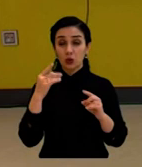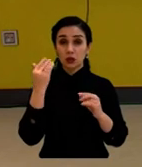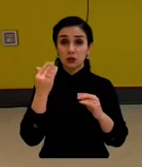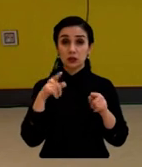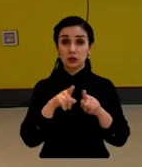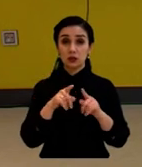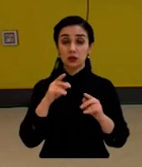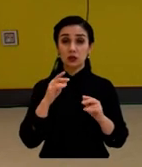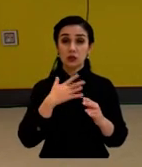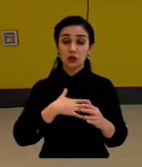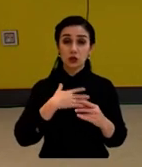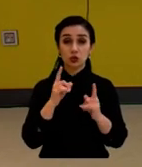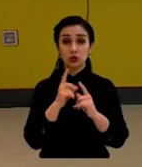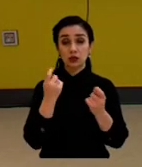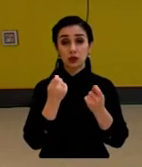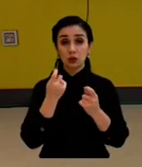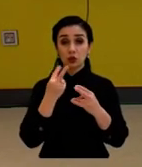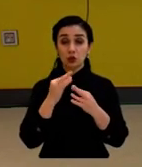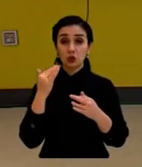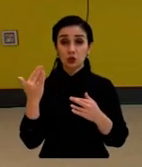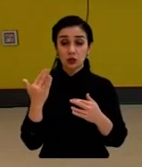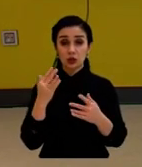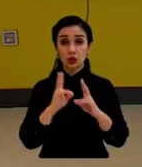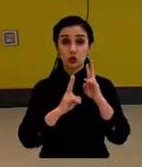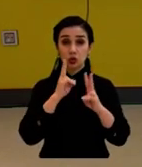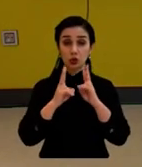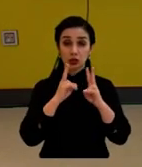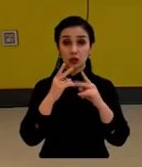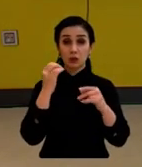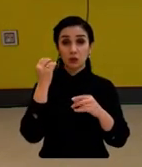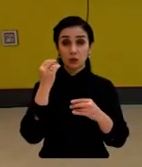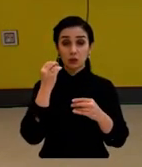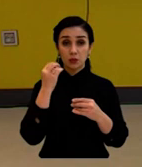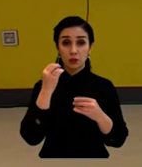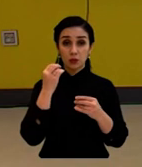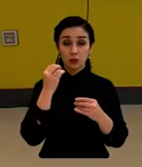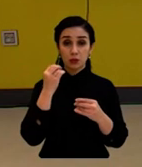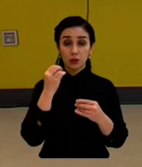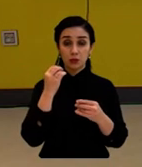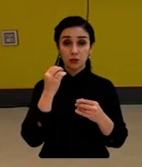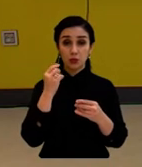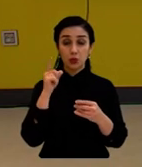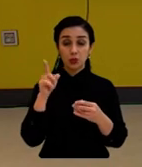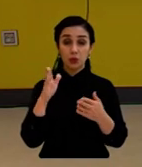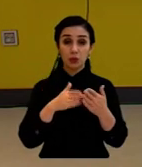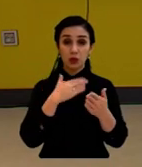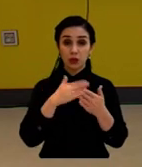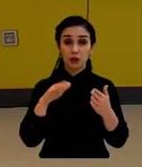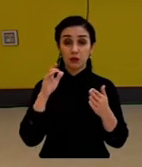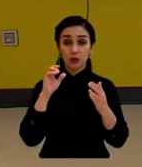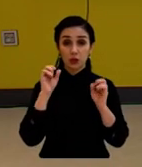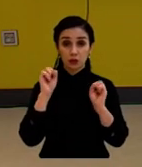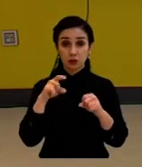muassasadagi tashvishlantirayotgan kamchiliklar yuzasidan shikoyat bildirib, uni bartaraf etishni talab